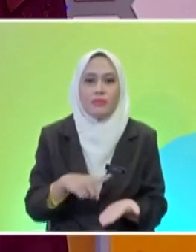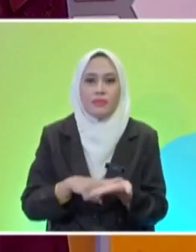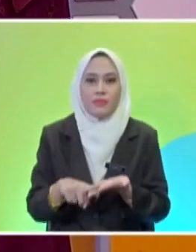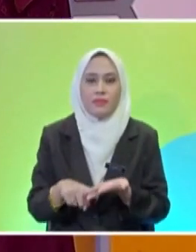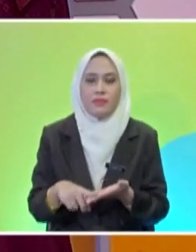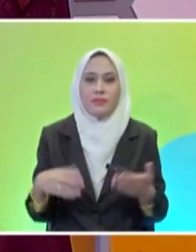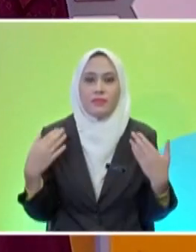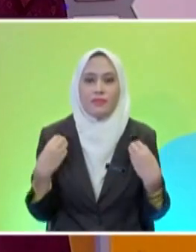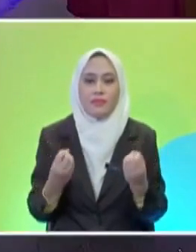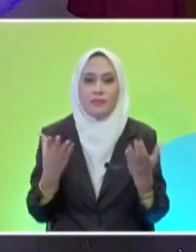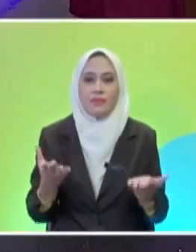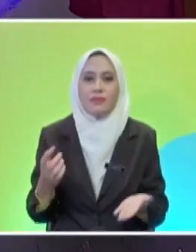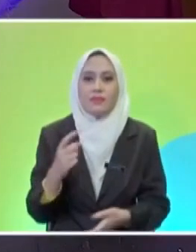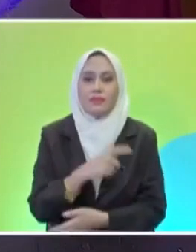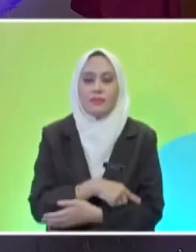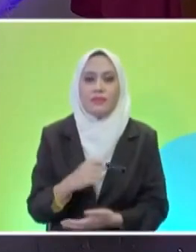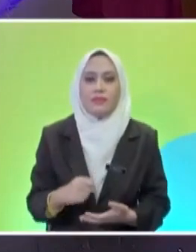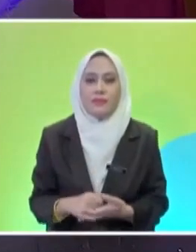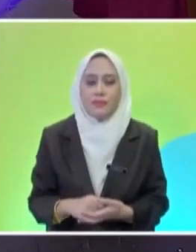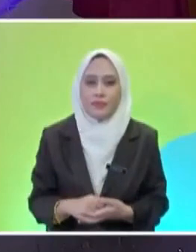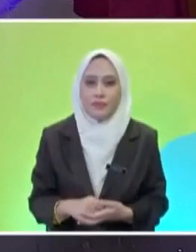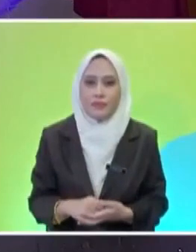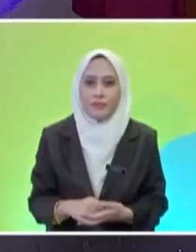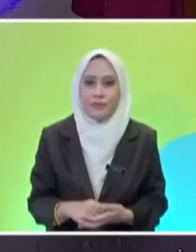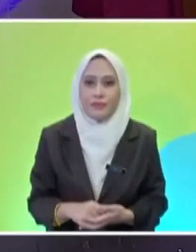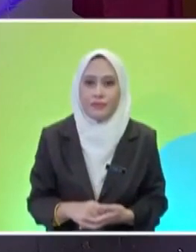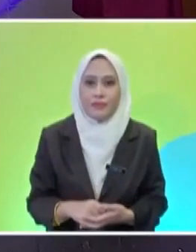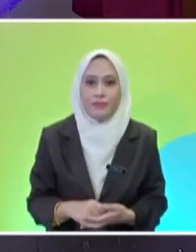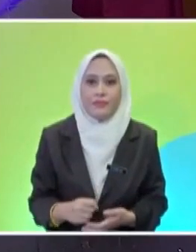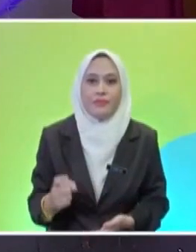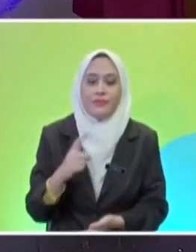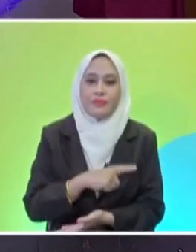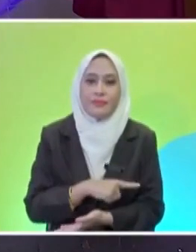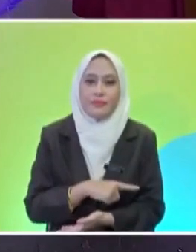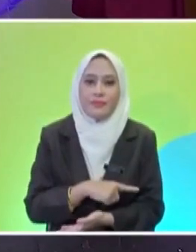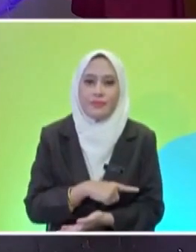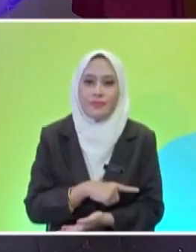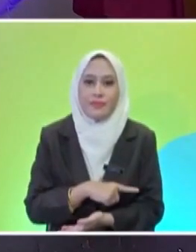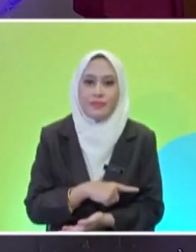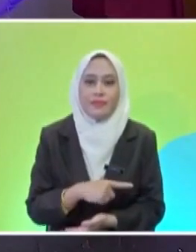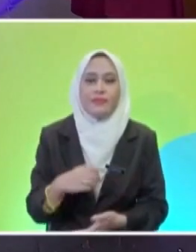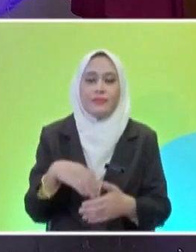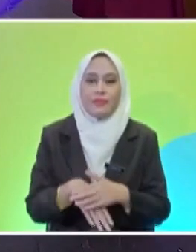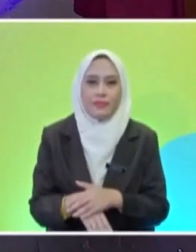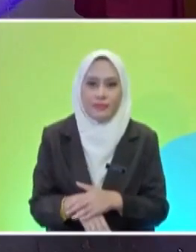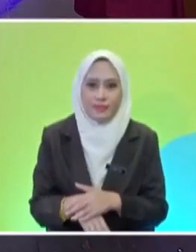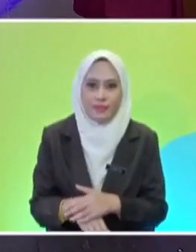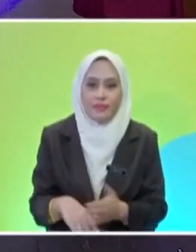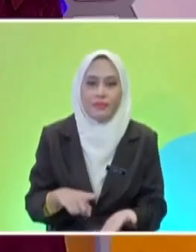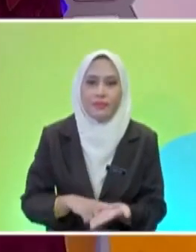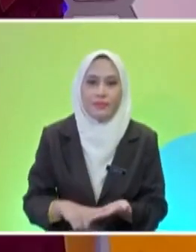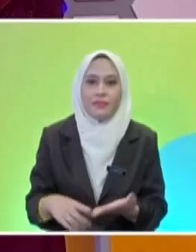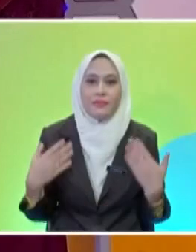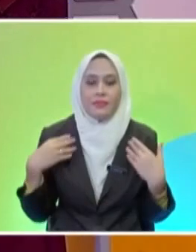hari, cikgu, ya? Ya, okey. Jom cikgu tunjukkan. Okey, hari dalam seminggu ada 7. Yang pertama,